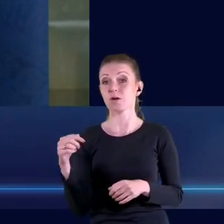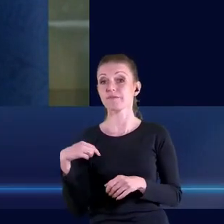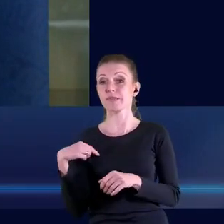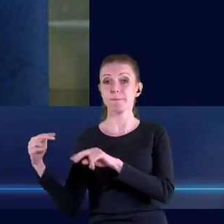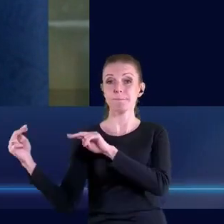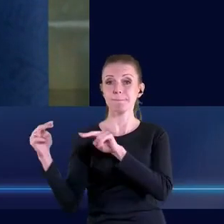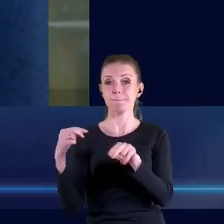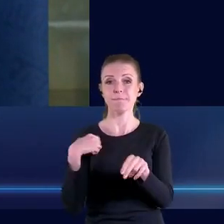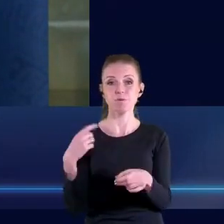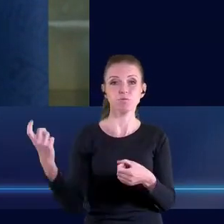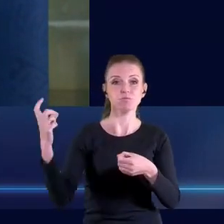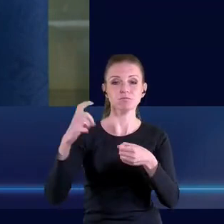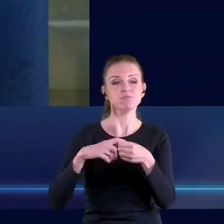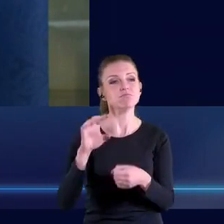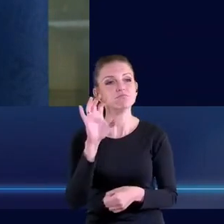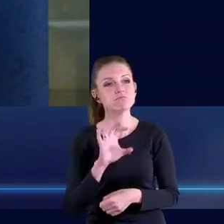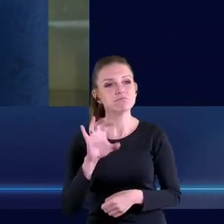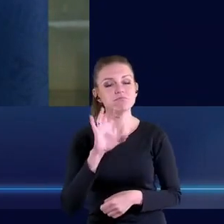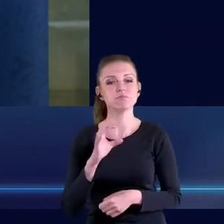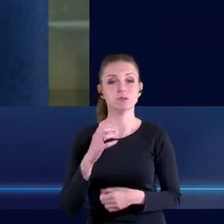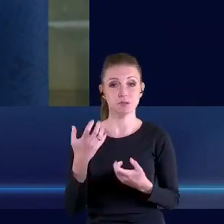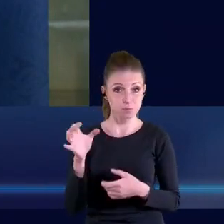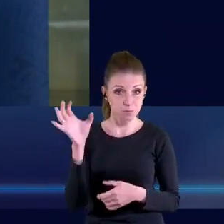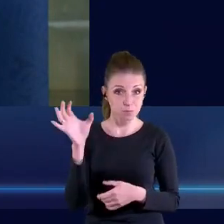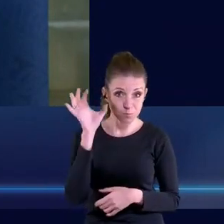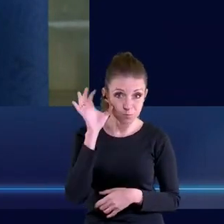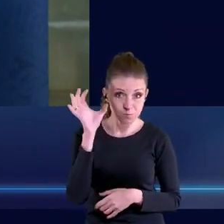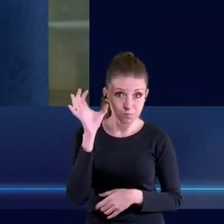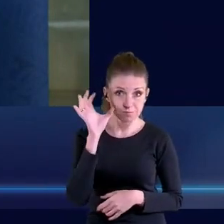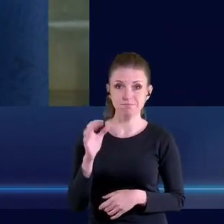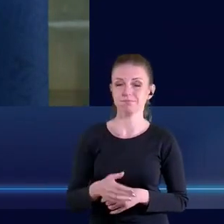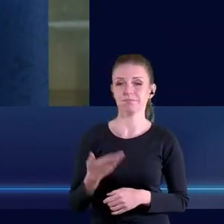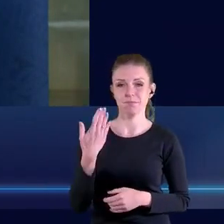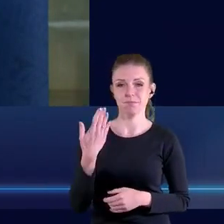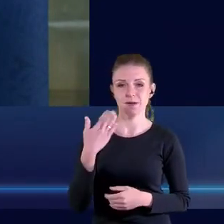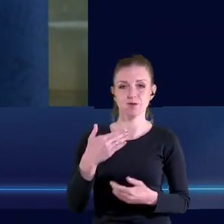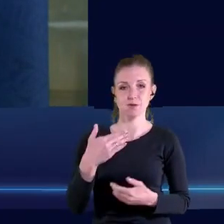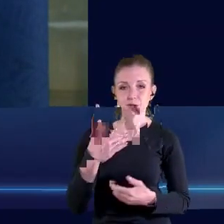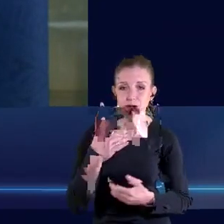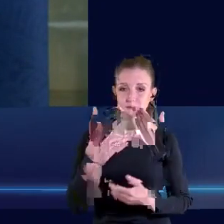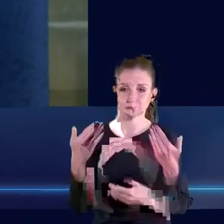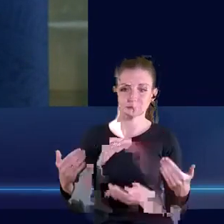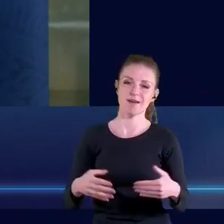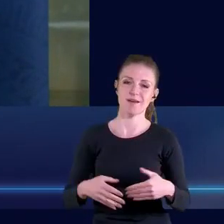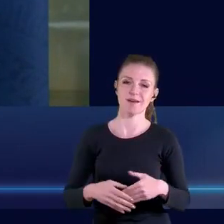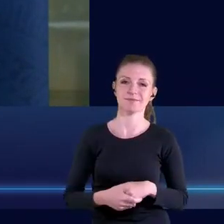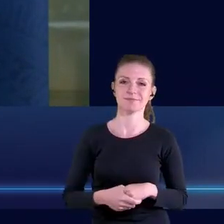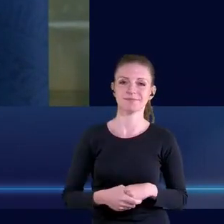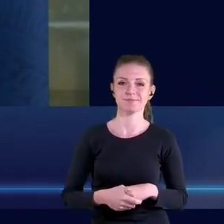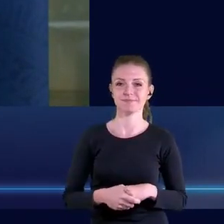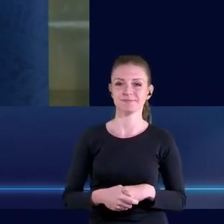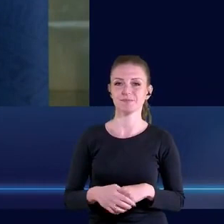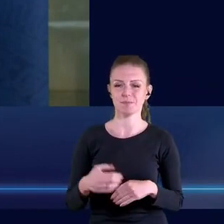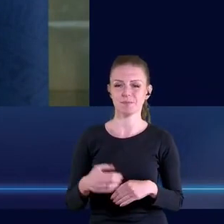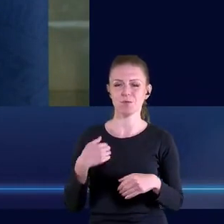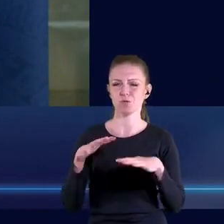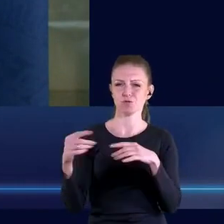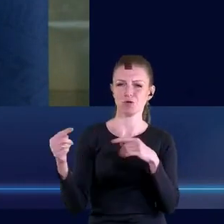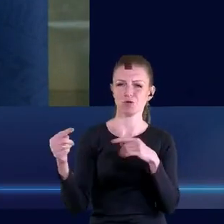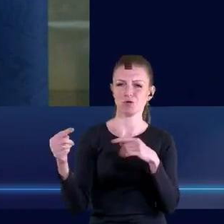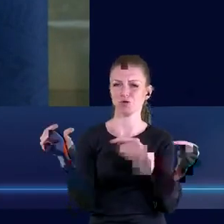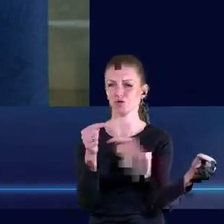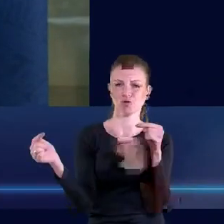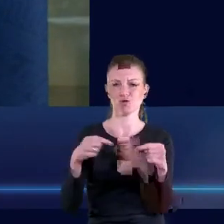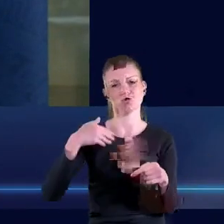dwudniowych wystąpień które który tutaj dość sporą było od waszych dysków do